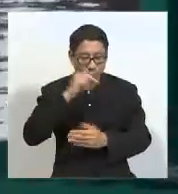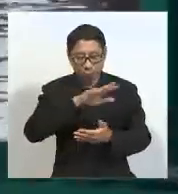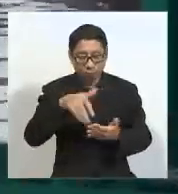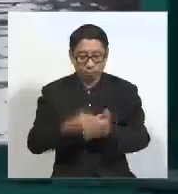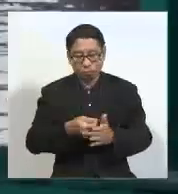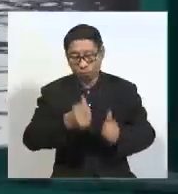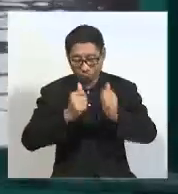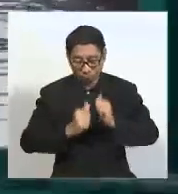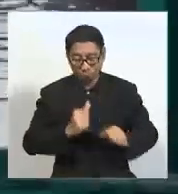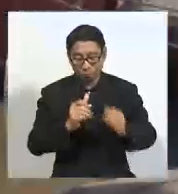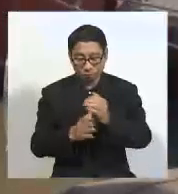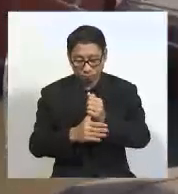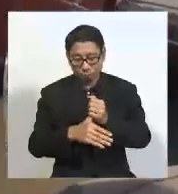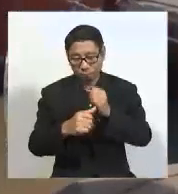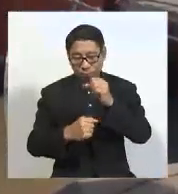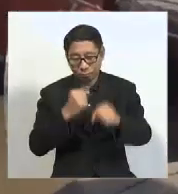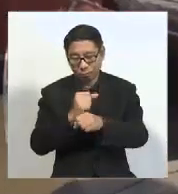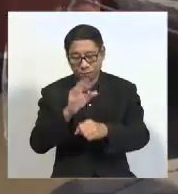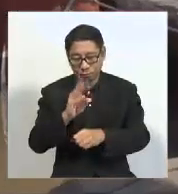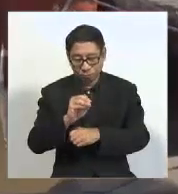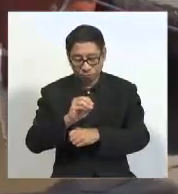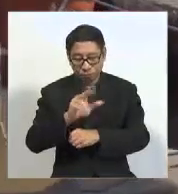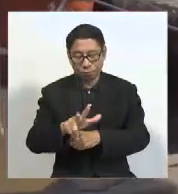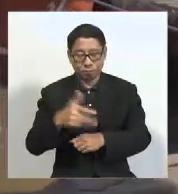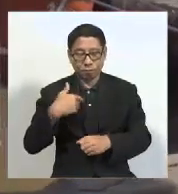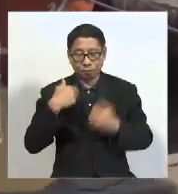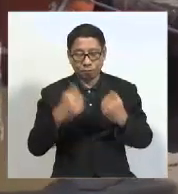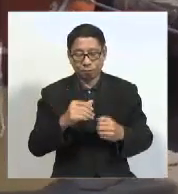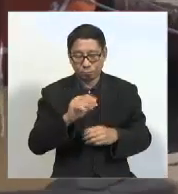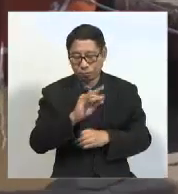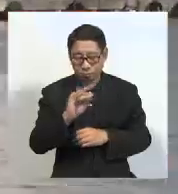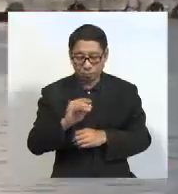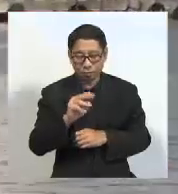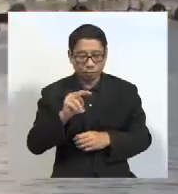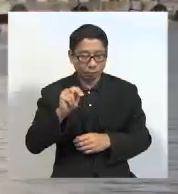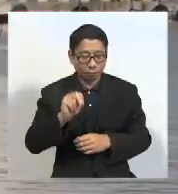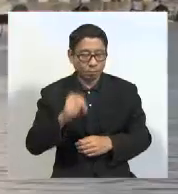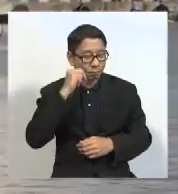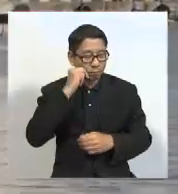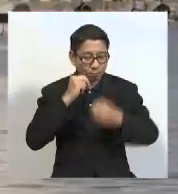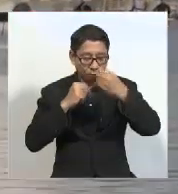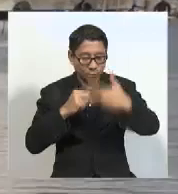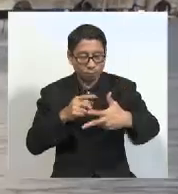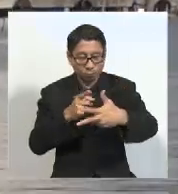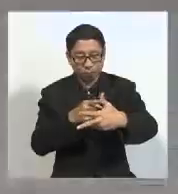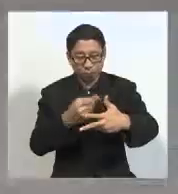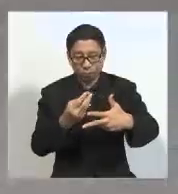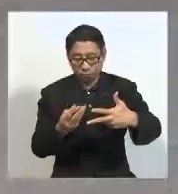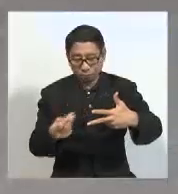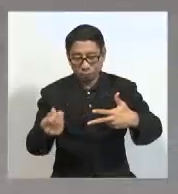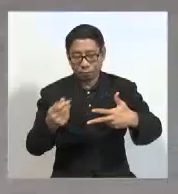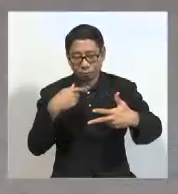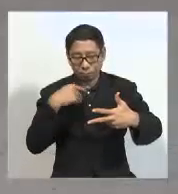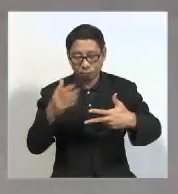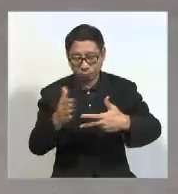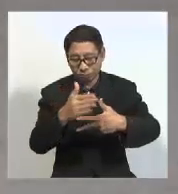ที่อนุญาตให้ทำประมงปี2563โดยมีกลุ่มสัตว์น้ำ3กลุ่มประกอบด้วยสัตว์น้ำหน้าดินป